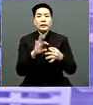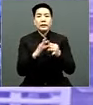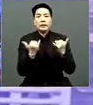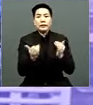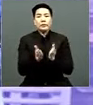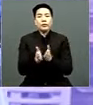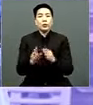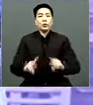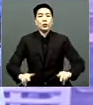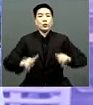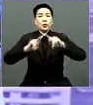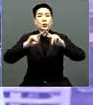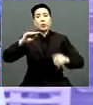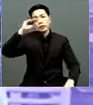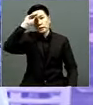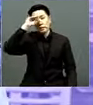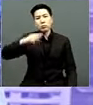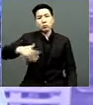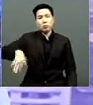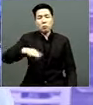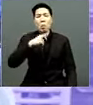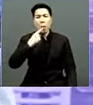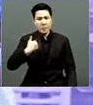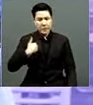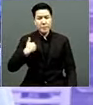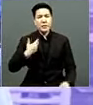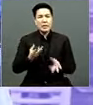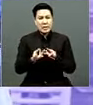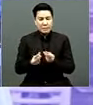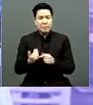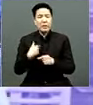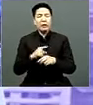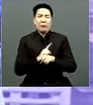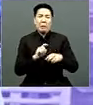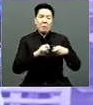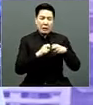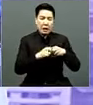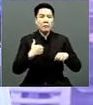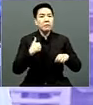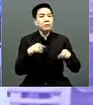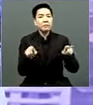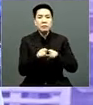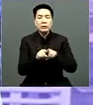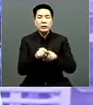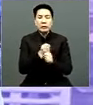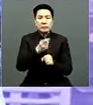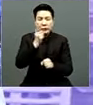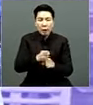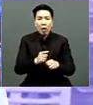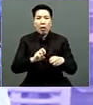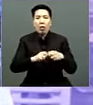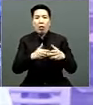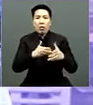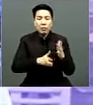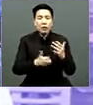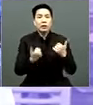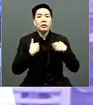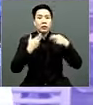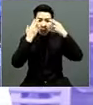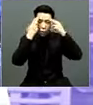ด้านของกระทรวงศึกษาที่ได้พูดคุยกันก็บอกว่ามีรายละเอียดแล้วก็มีปัญหาค่อนข้างเยอะเหมือนกันในการปฏิบัติจริงแล้วก็เรื่องนี้นายกบอกด้วย